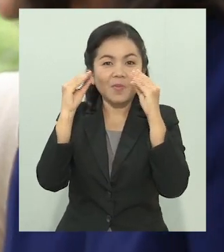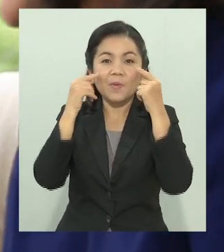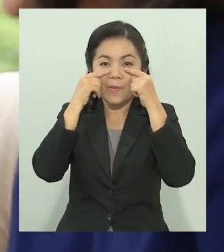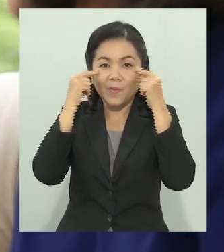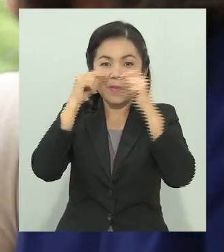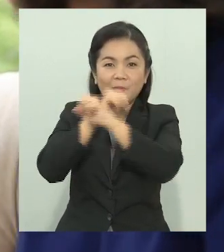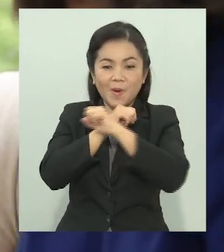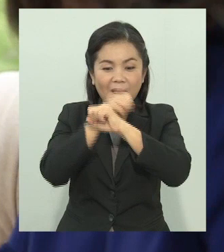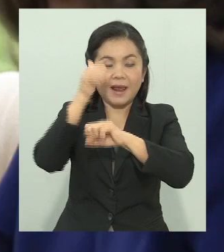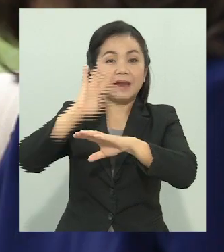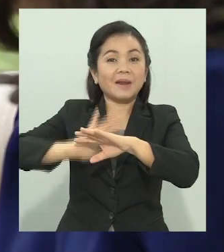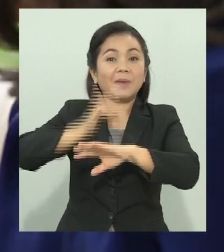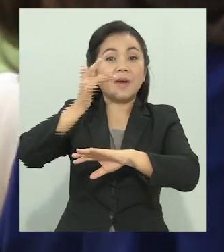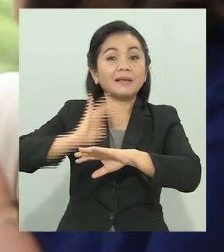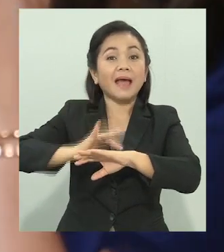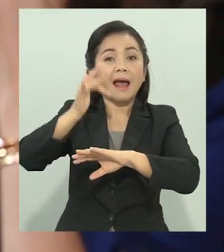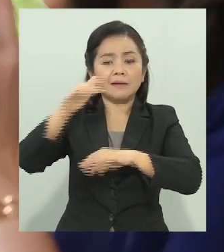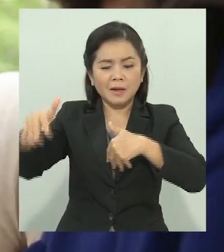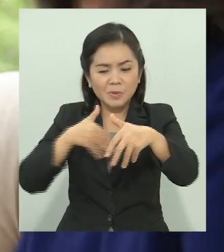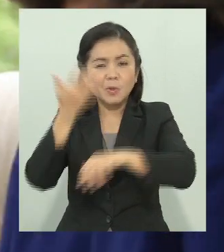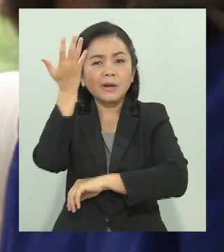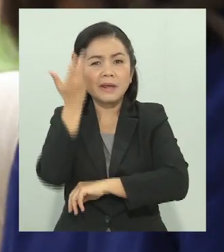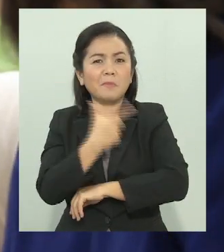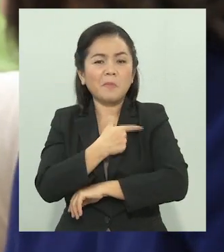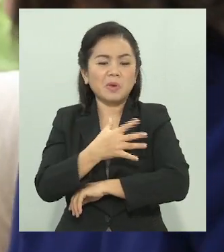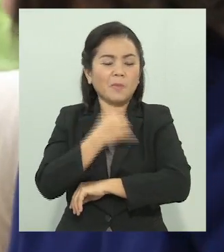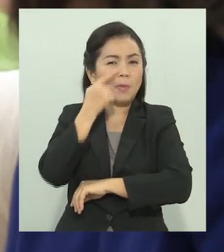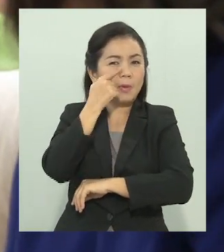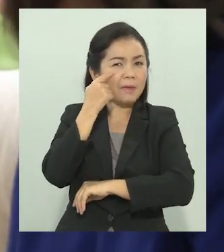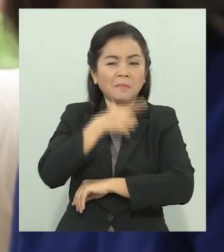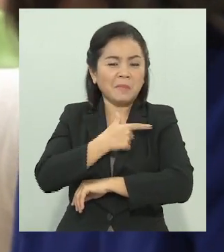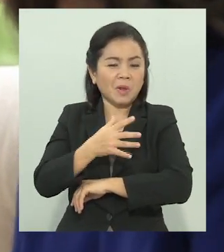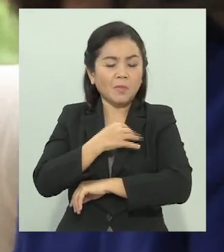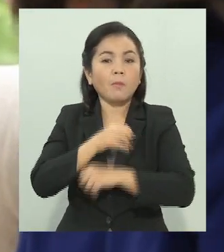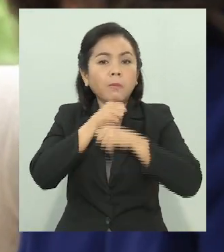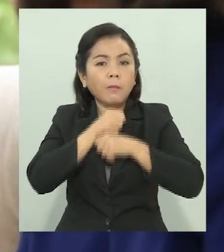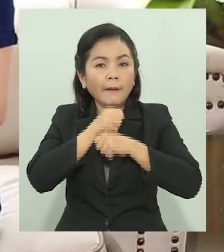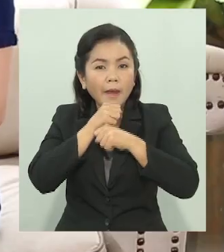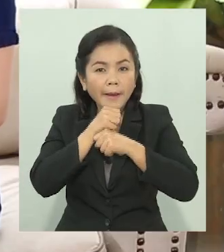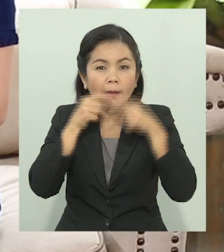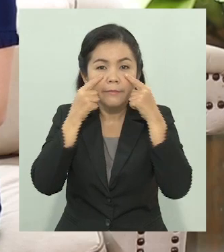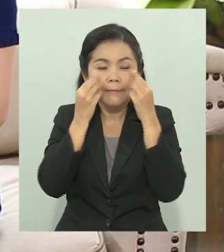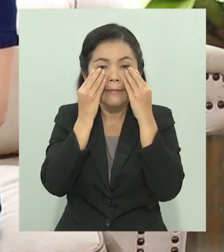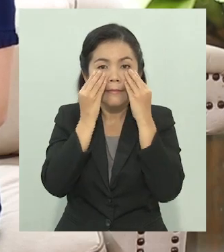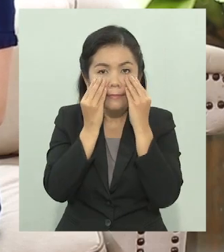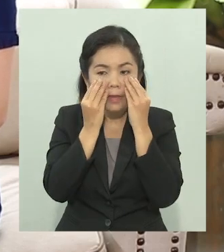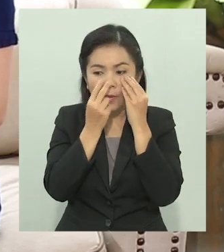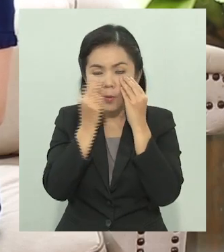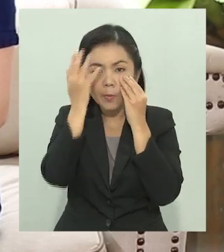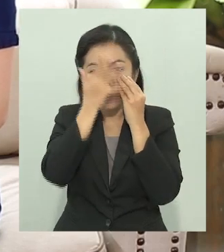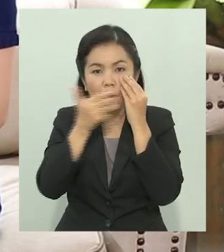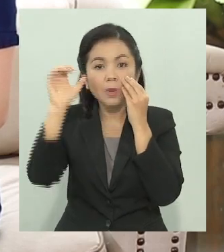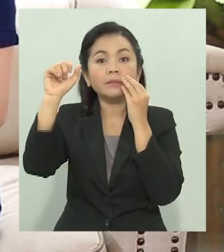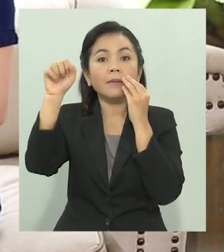าติ แต่คนไปเครียดกับมันว่า แต่คนไปเครียดใช่ว่าบางทีมันอาจจะเวลาอายุเยอะขึ้นมีความหย่อนคล้อยมันจะดูไม่ดีอะไรเงี้ยนะ